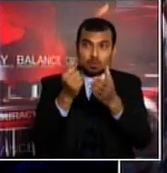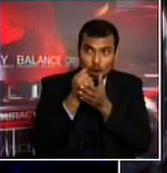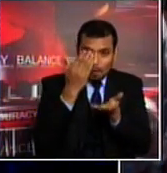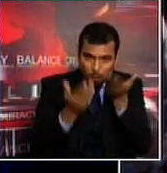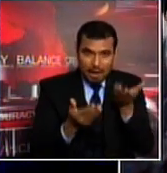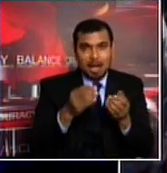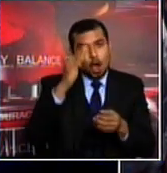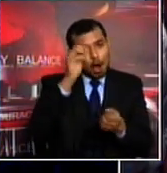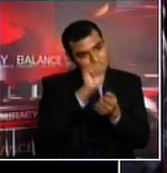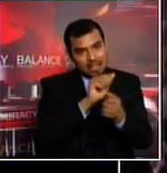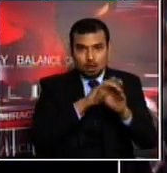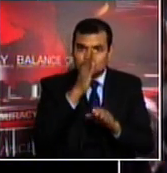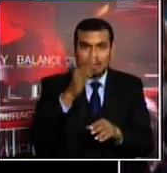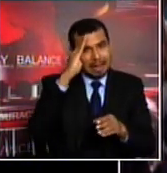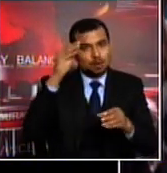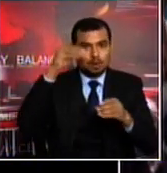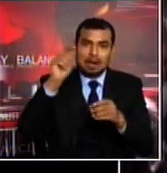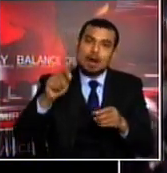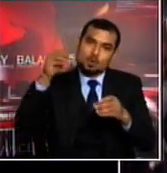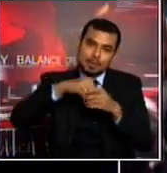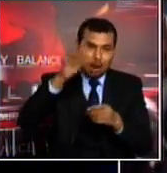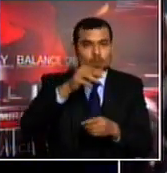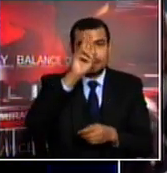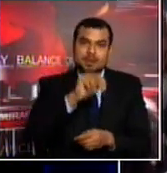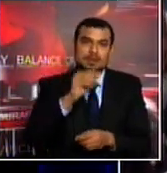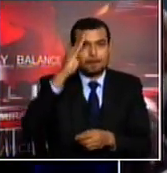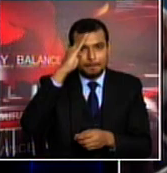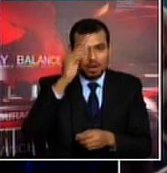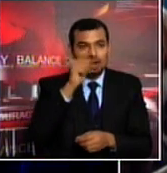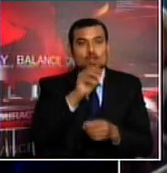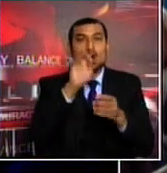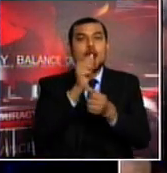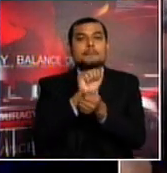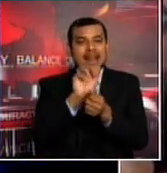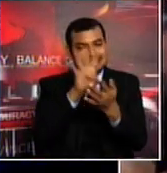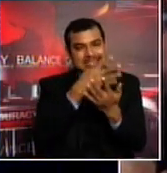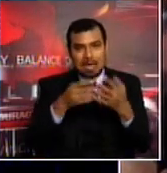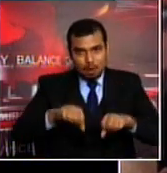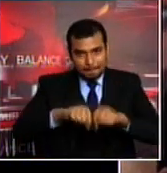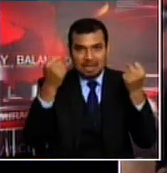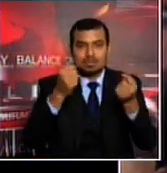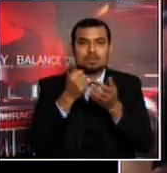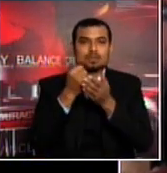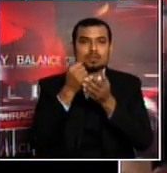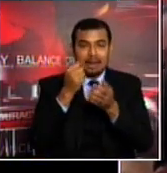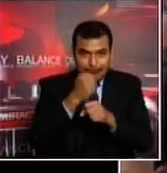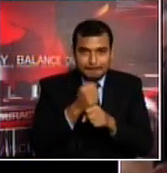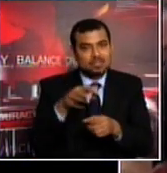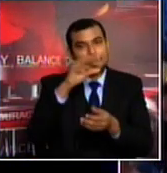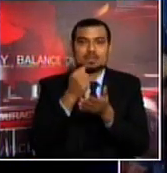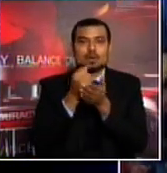कानुनको दायरामा आउनै पर्छ। प्रहरीले अपराधको जालो तोड्न गरेको प्रयासमा सबैको साथ रहनु आवश्यक